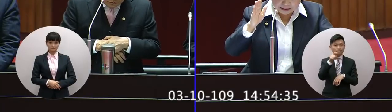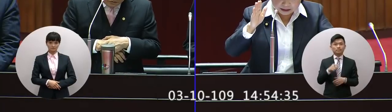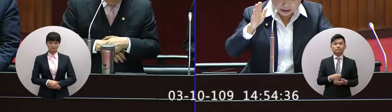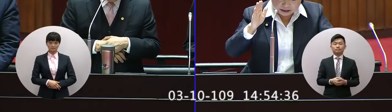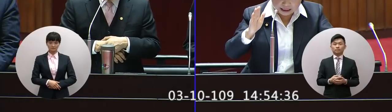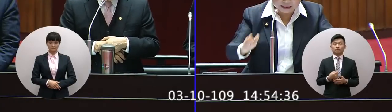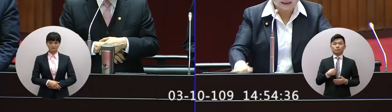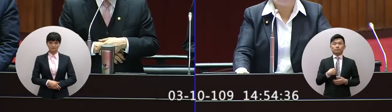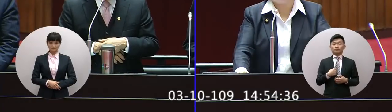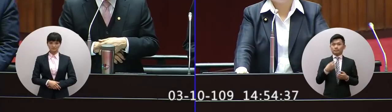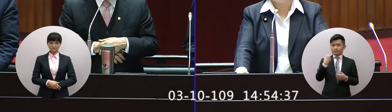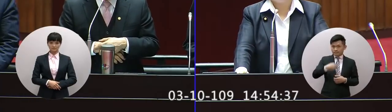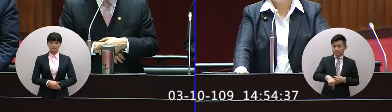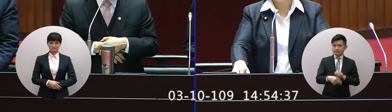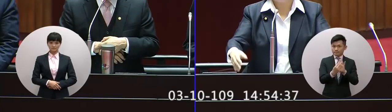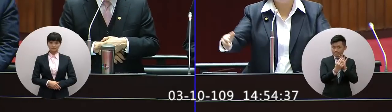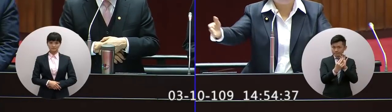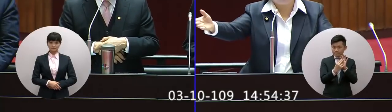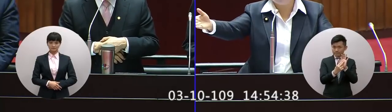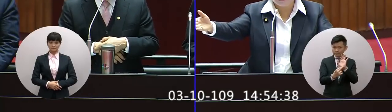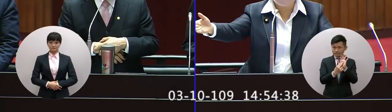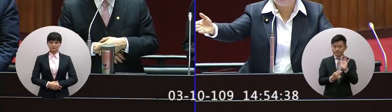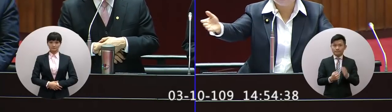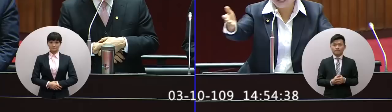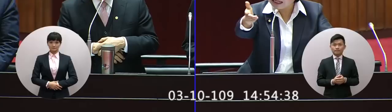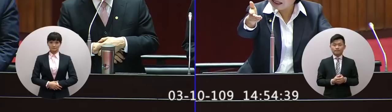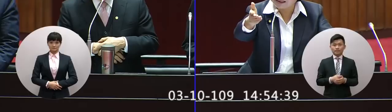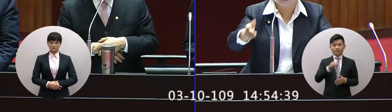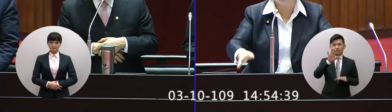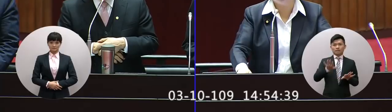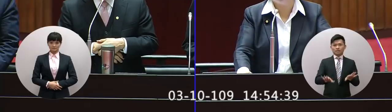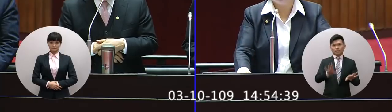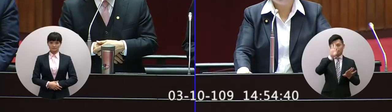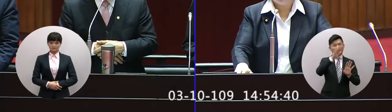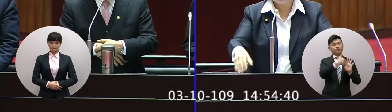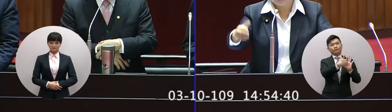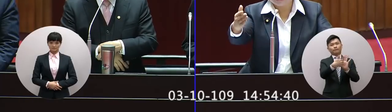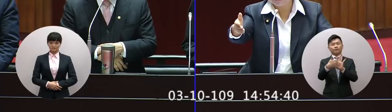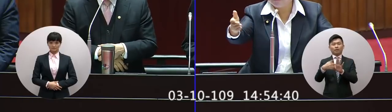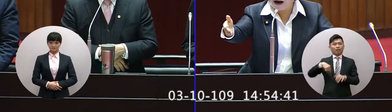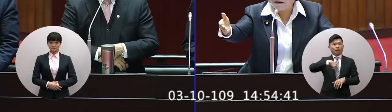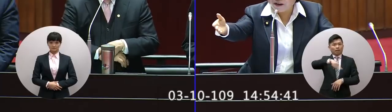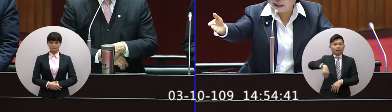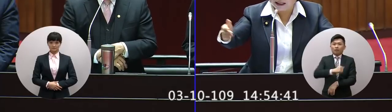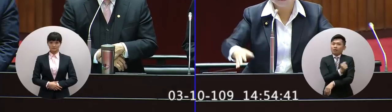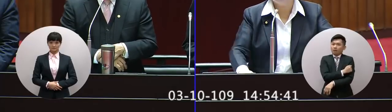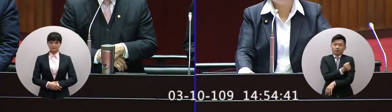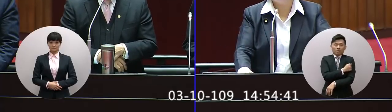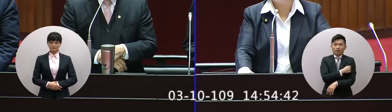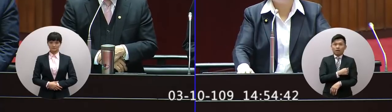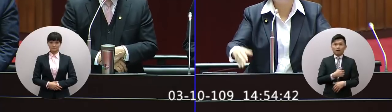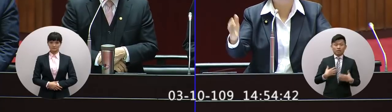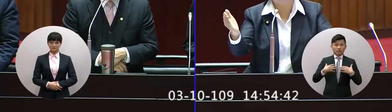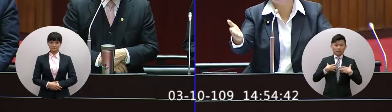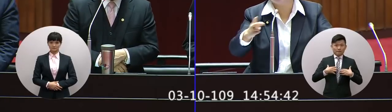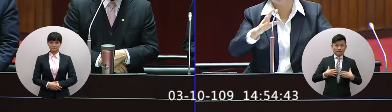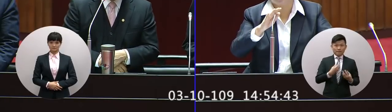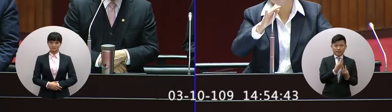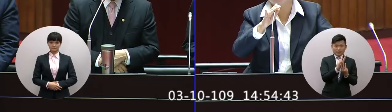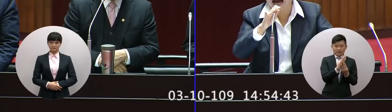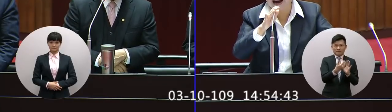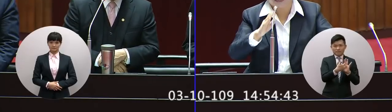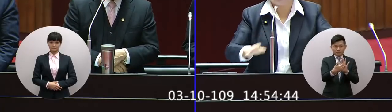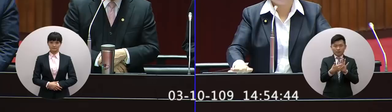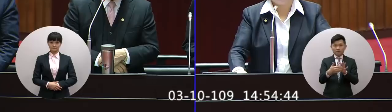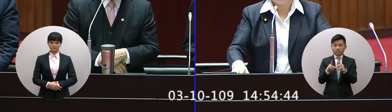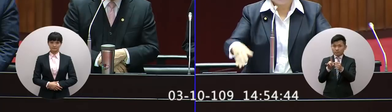此本席要再强调，现在我们在防疫，大家很辛苦，大家是防肺炎，我们中部地区